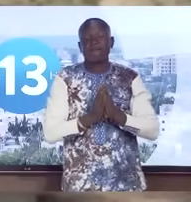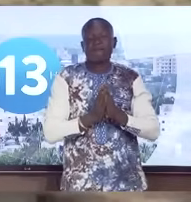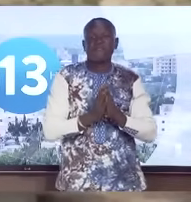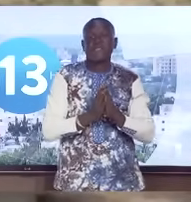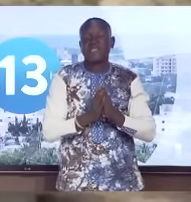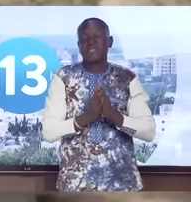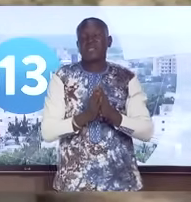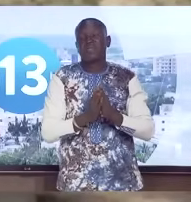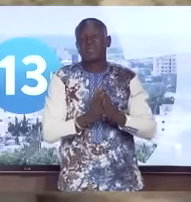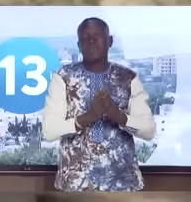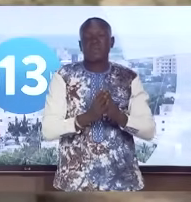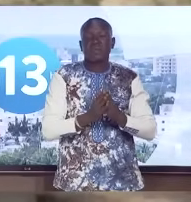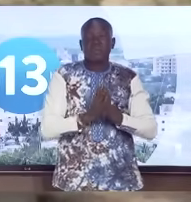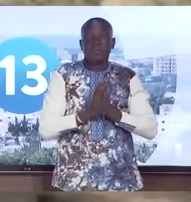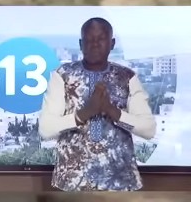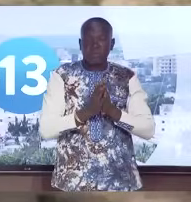pas.